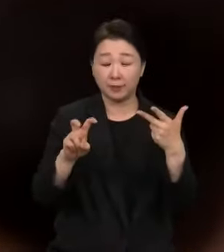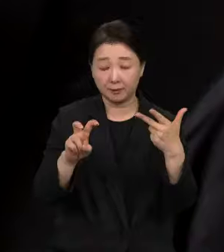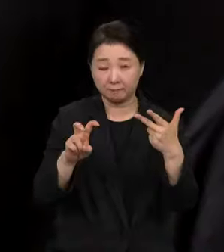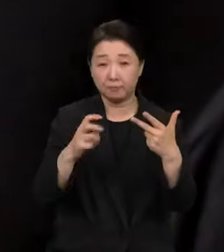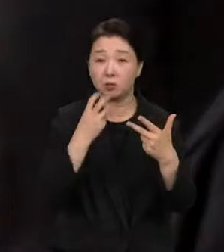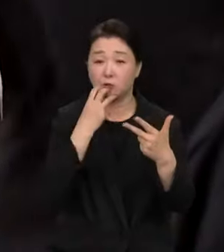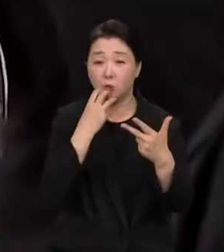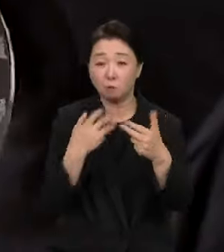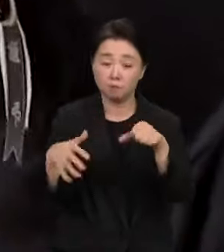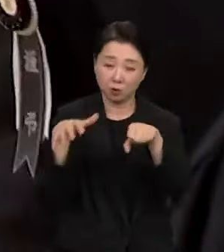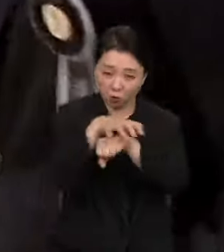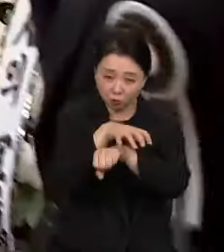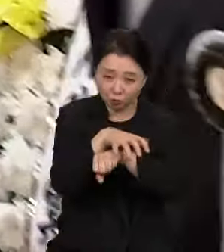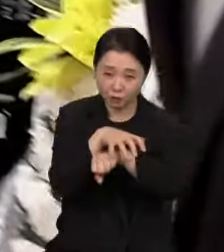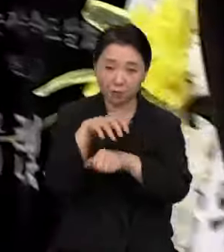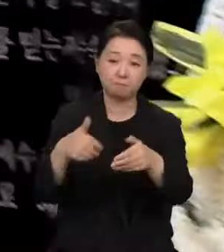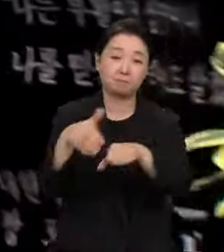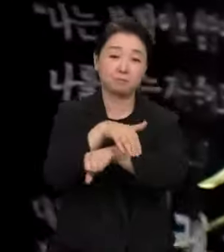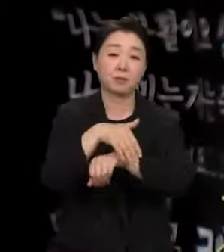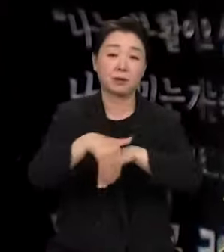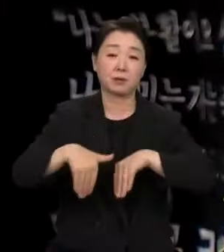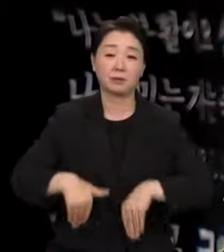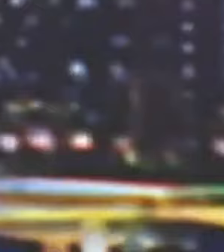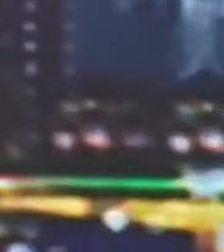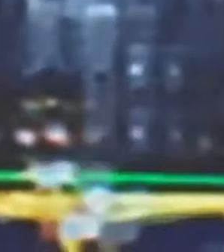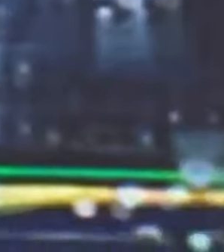안장됩니다. JTBC 윤세민입니다.